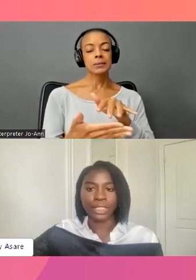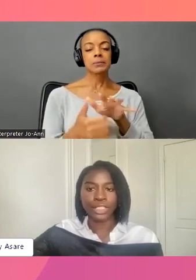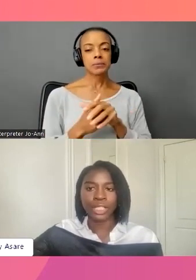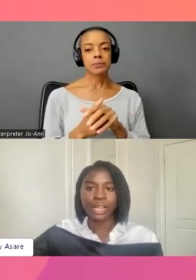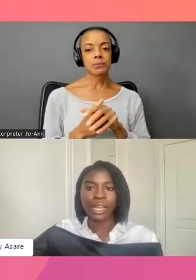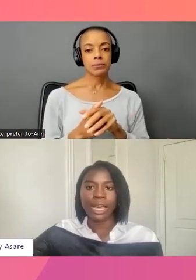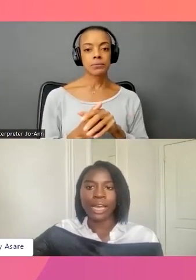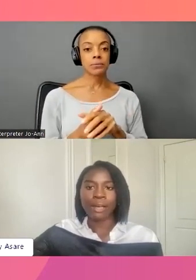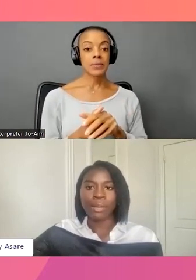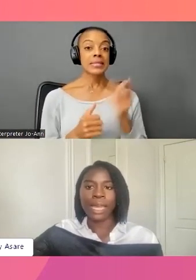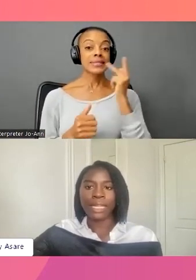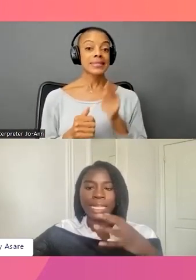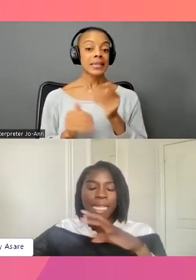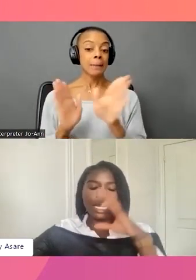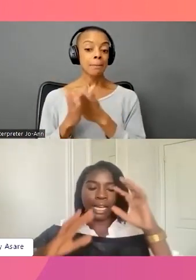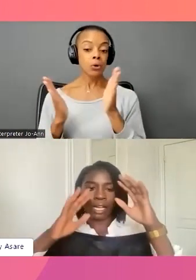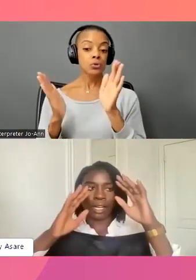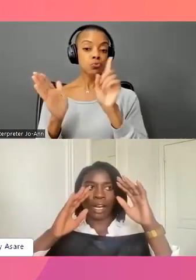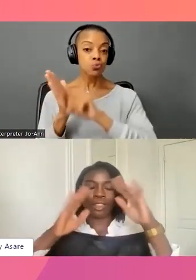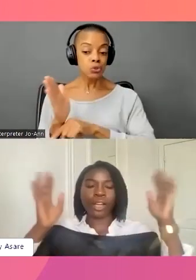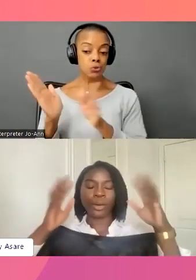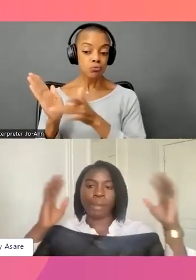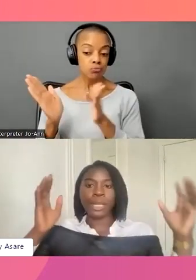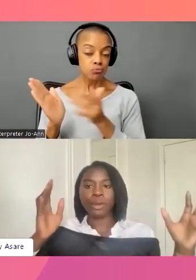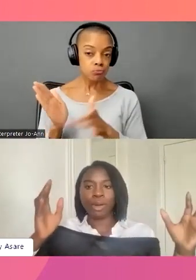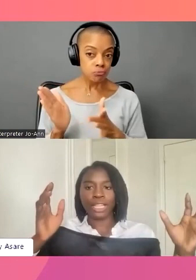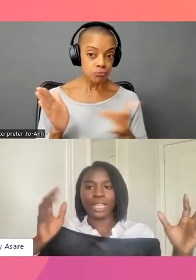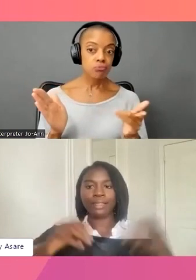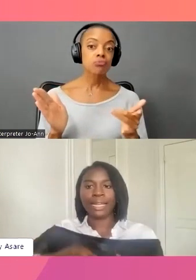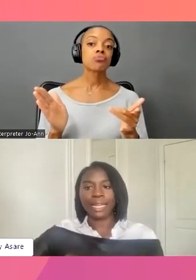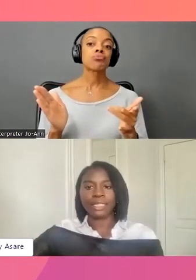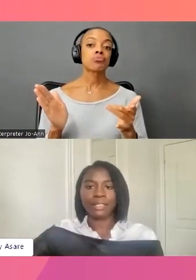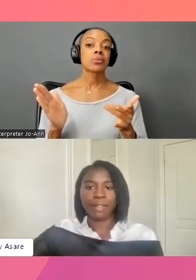SPC, pour étudier donc la littérature,